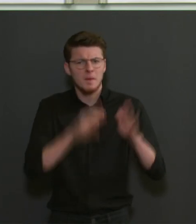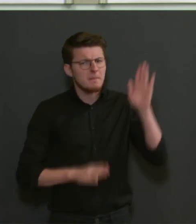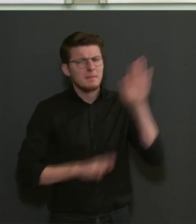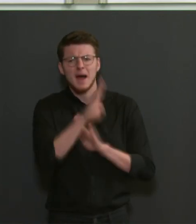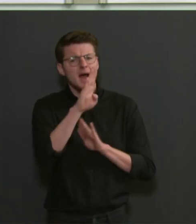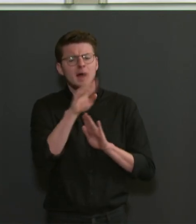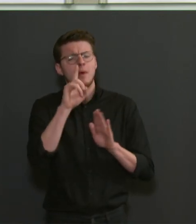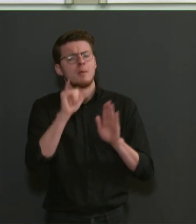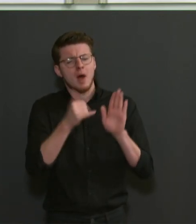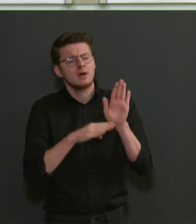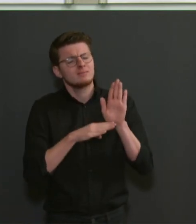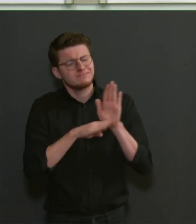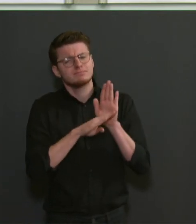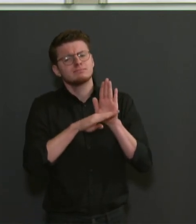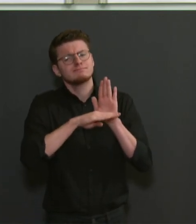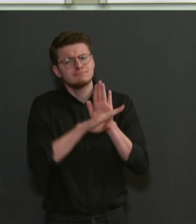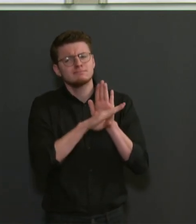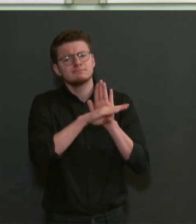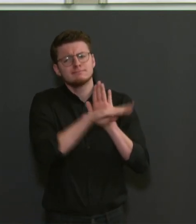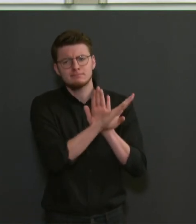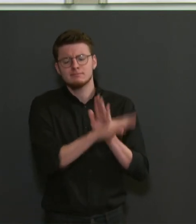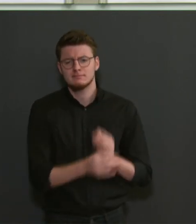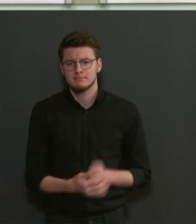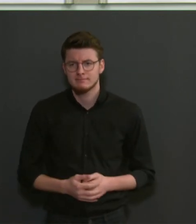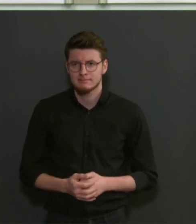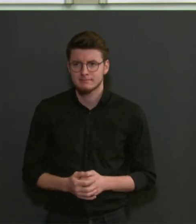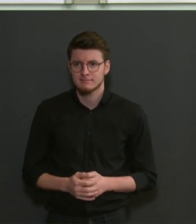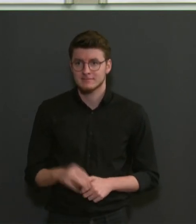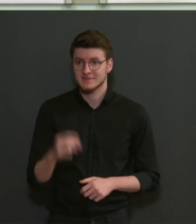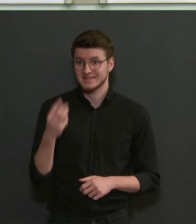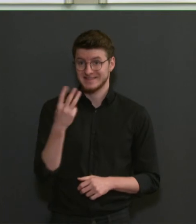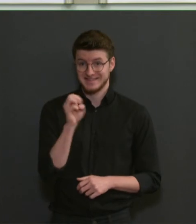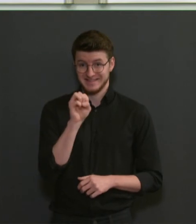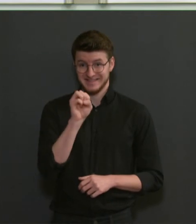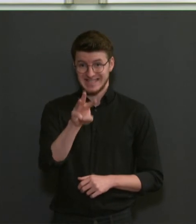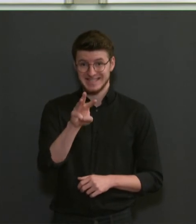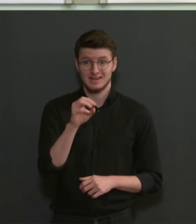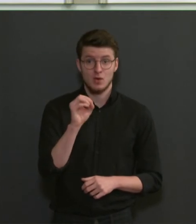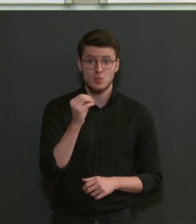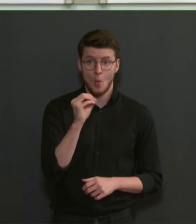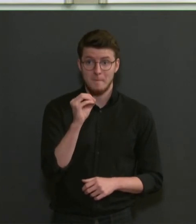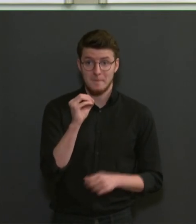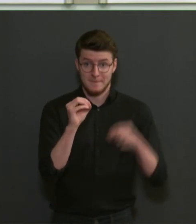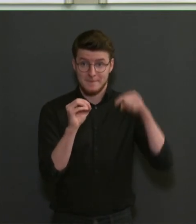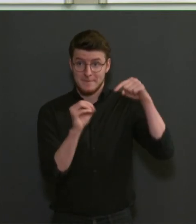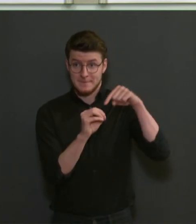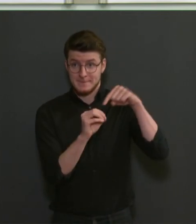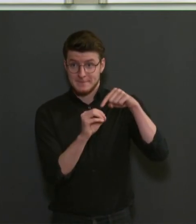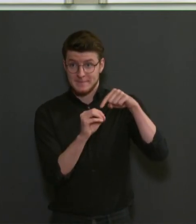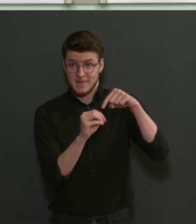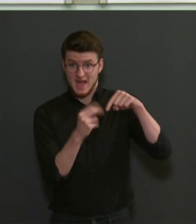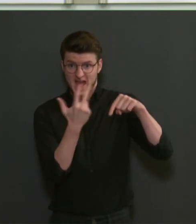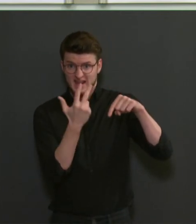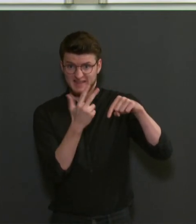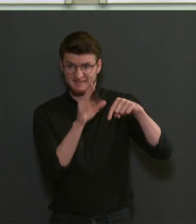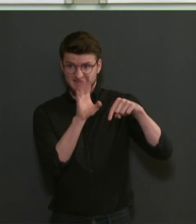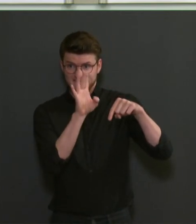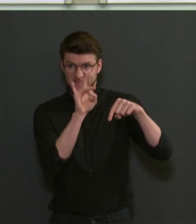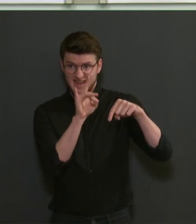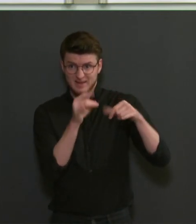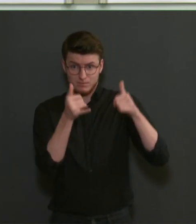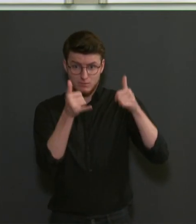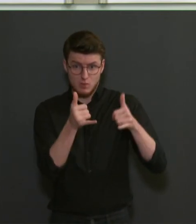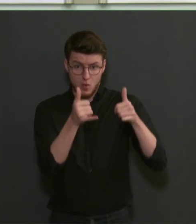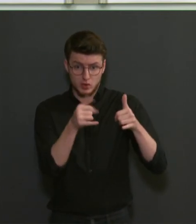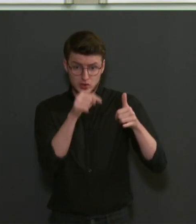Op 13 oktober hadden in totaal 48 bewoners op 1000 bewoners in de Vlaamse